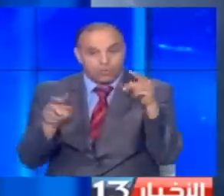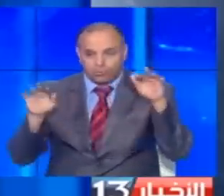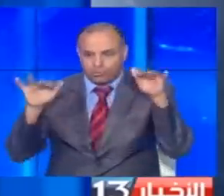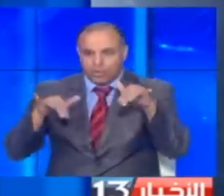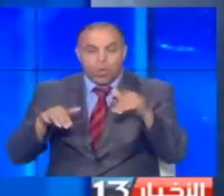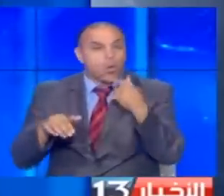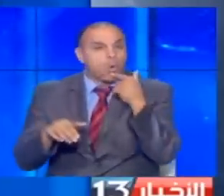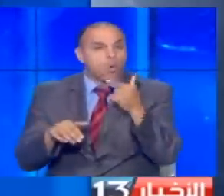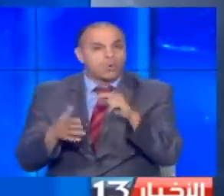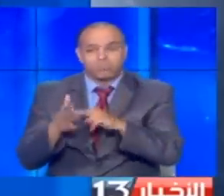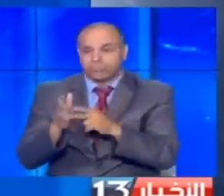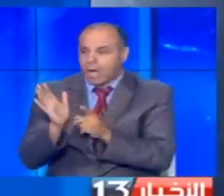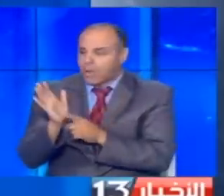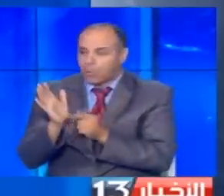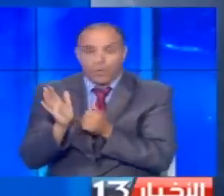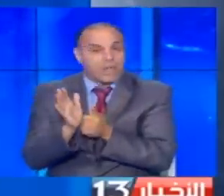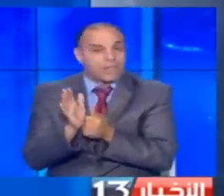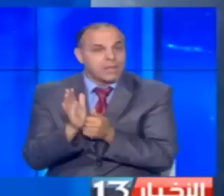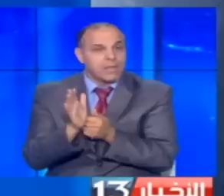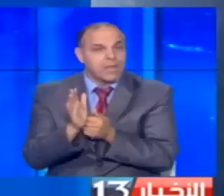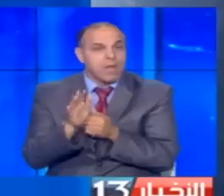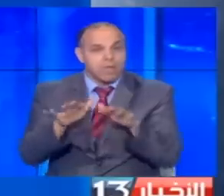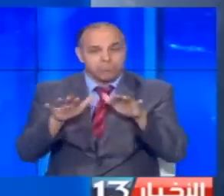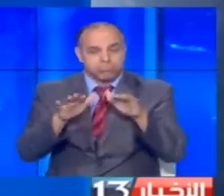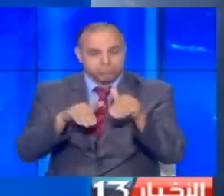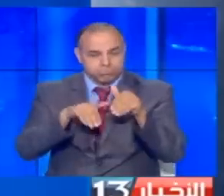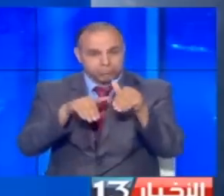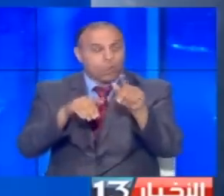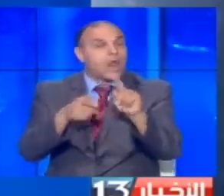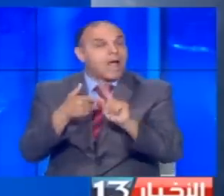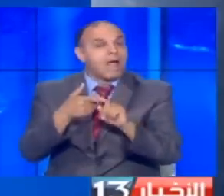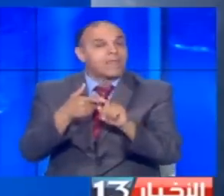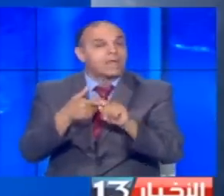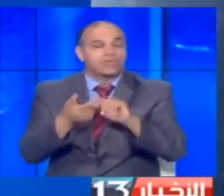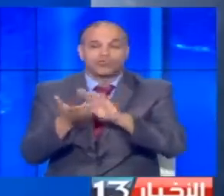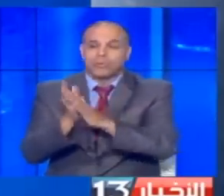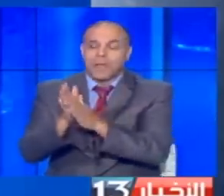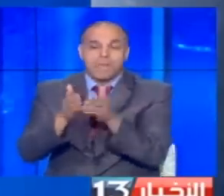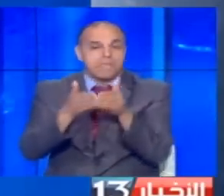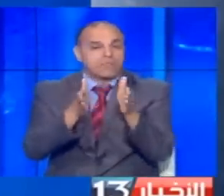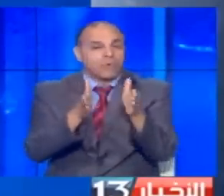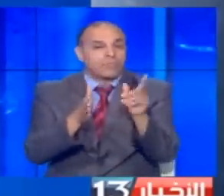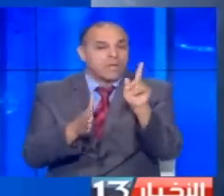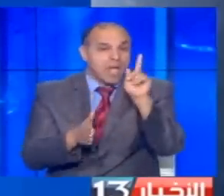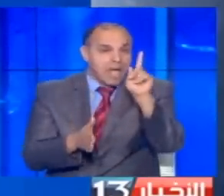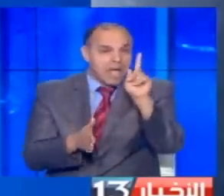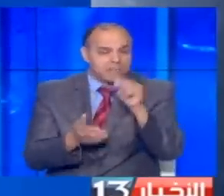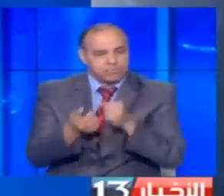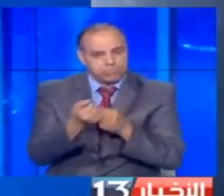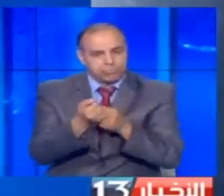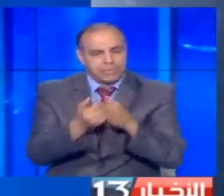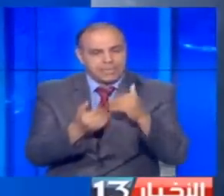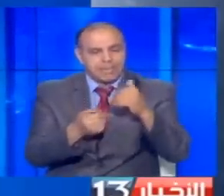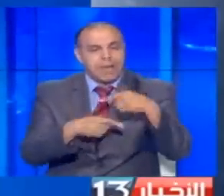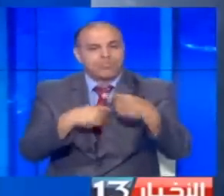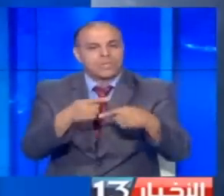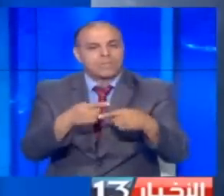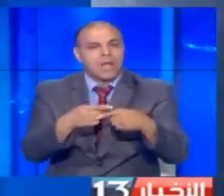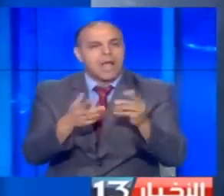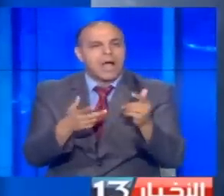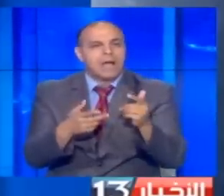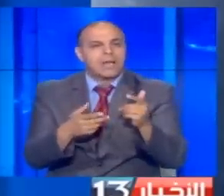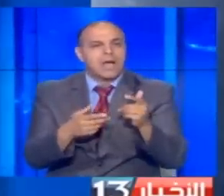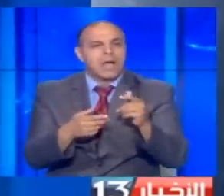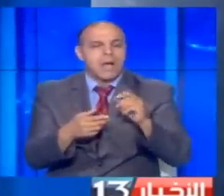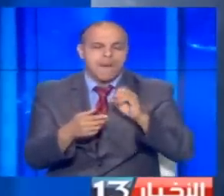ضروره سن القوانين واسال ممارسات جيده للمجتمعات المفتوحه مع تعزيز التنميه المستدامه عبر النفاذ